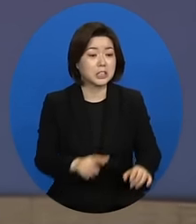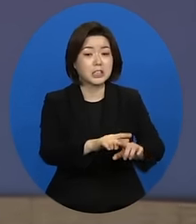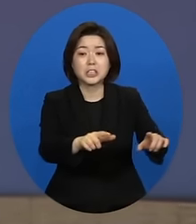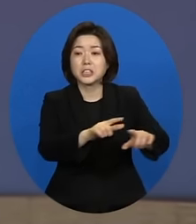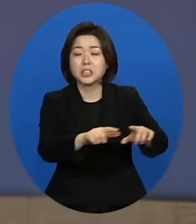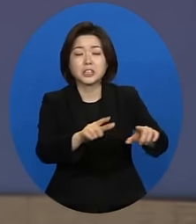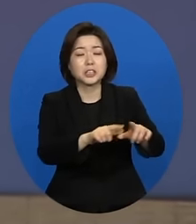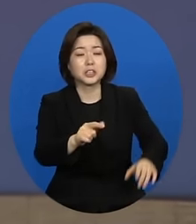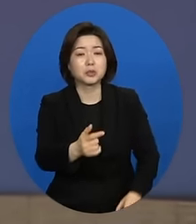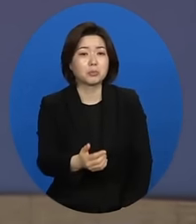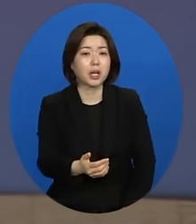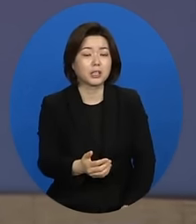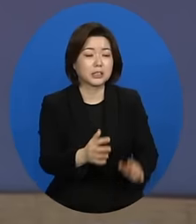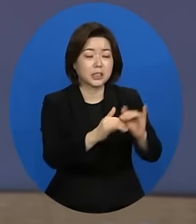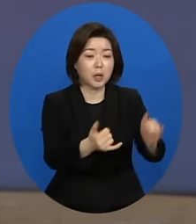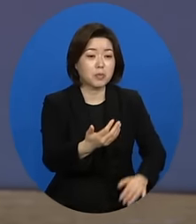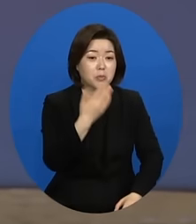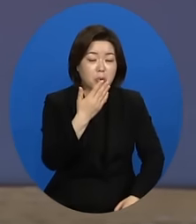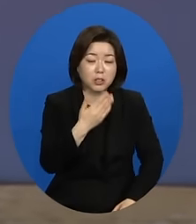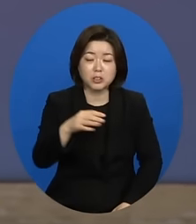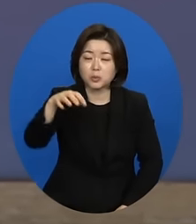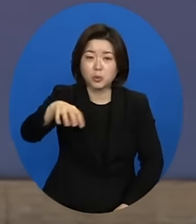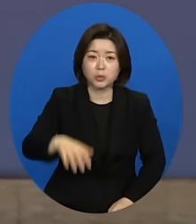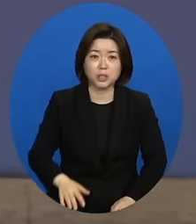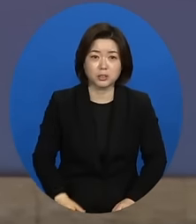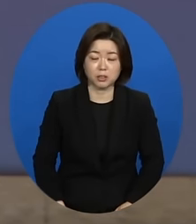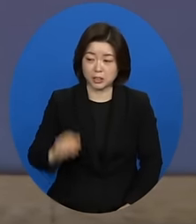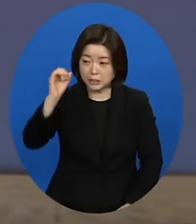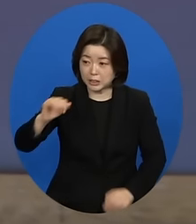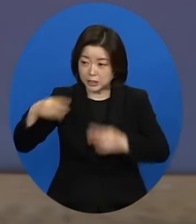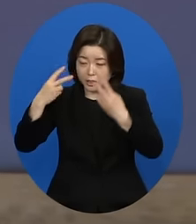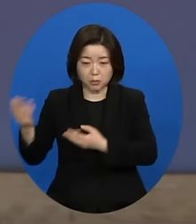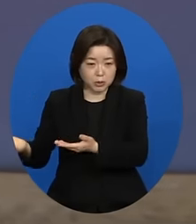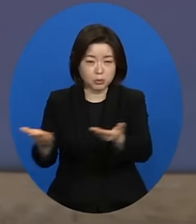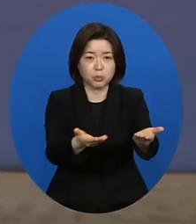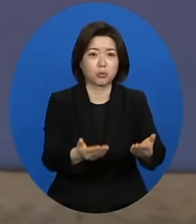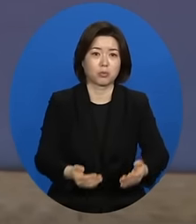먹는 식당에 가서 냉면을 대접했어요.